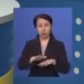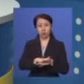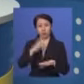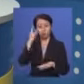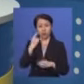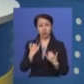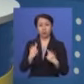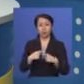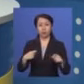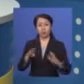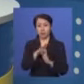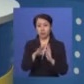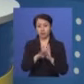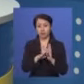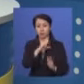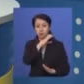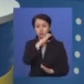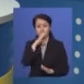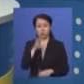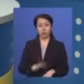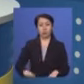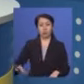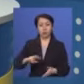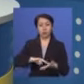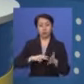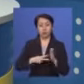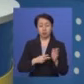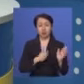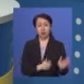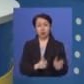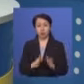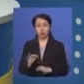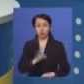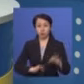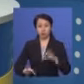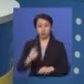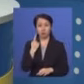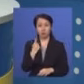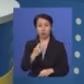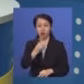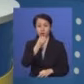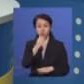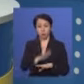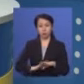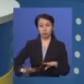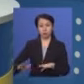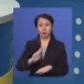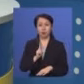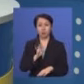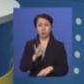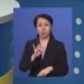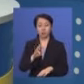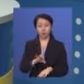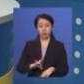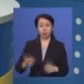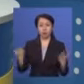Для реализации задачи в Североказахстанской области запланирован ряд проектов. Один из них – откормочная площадка в Акжарском